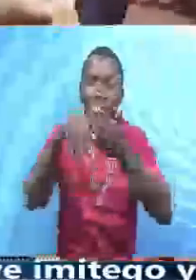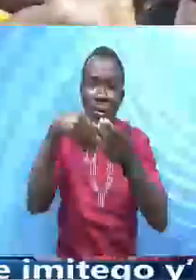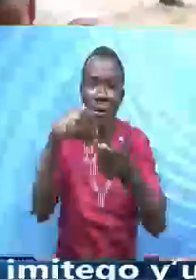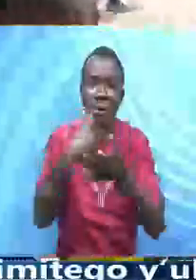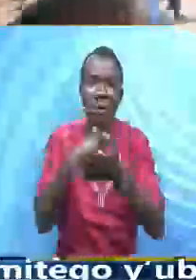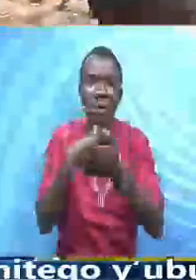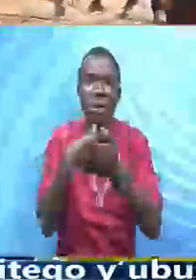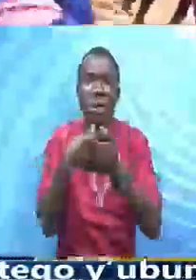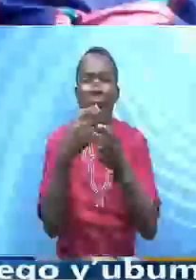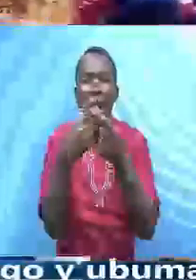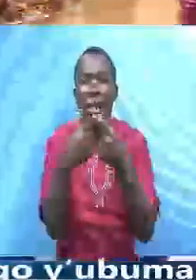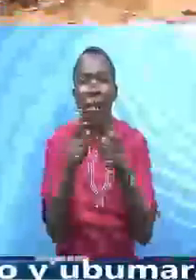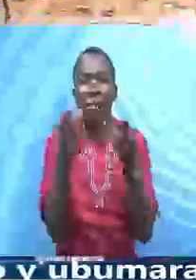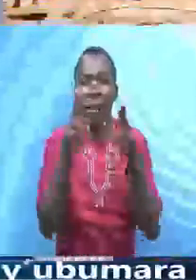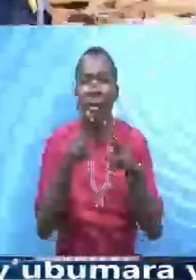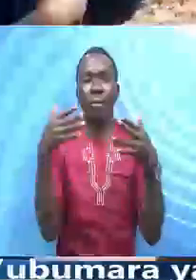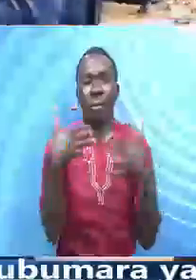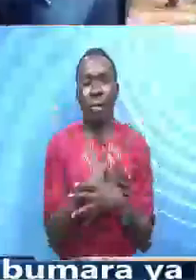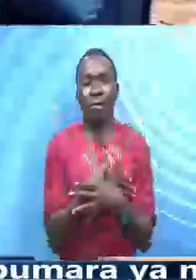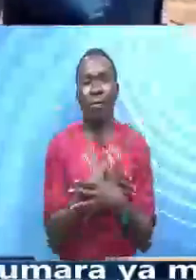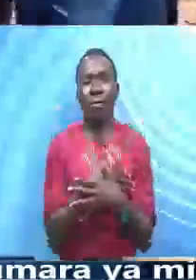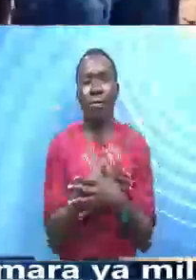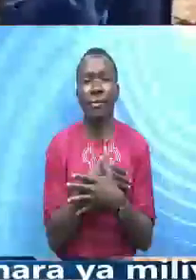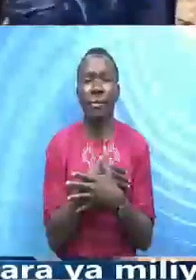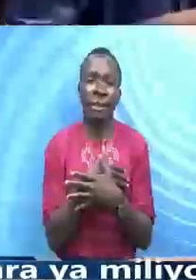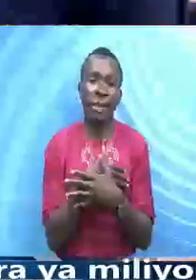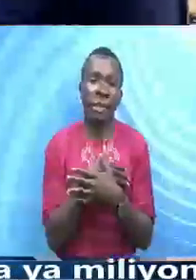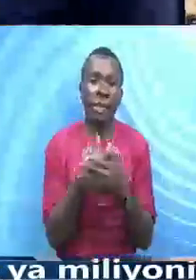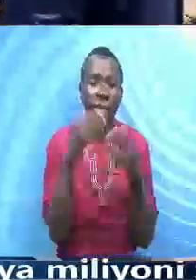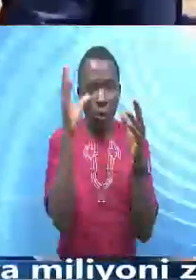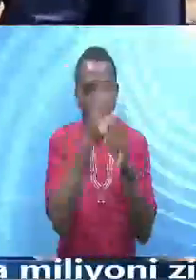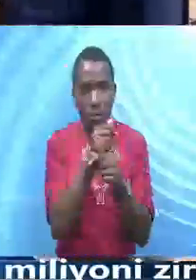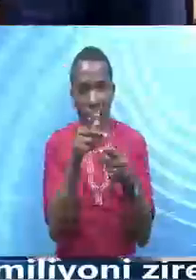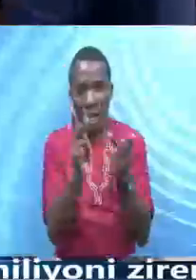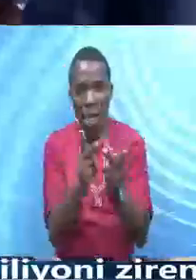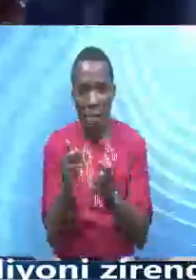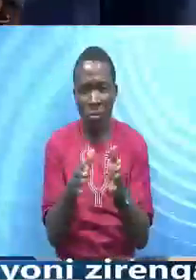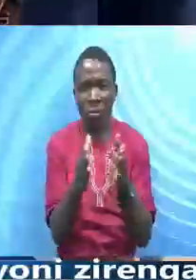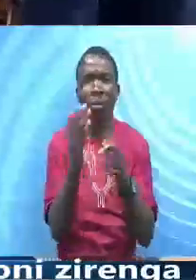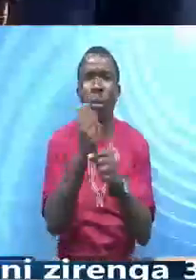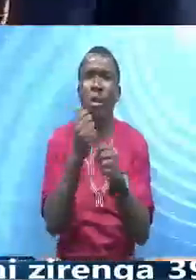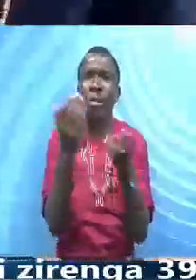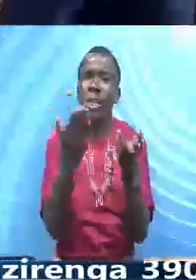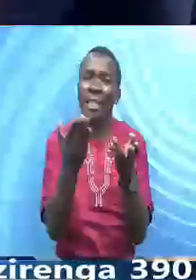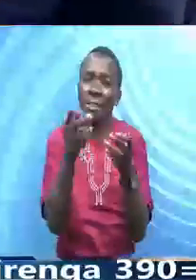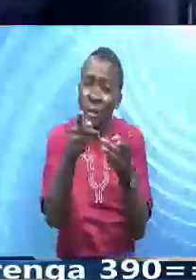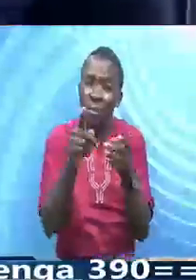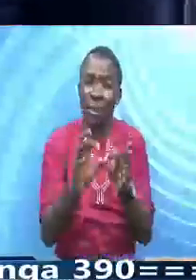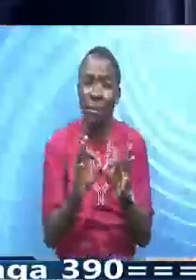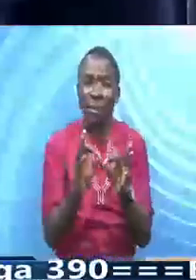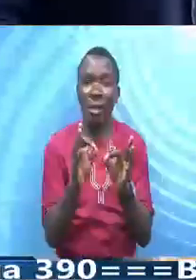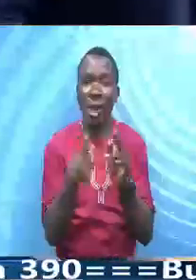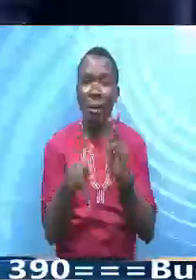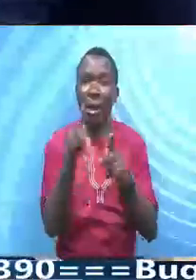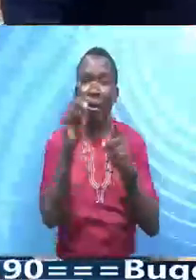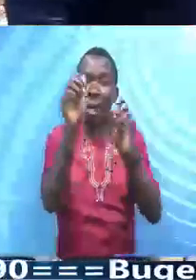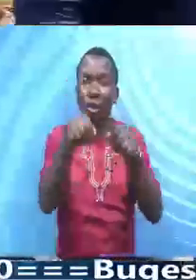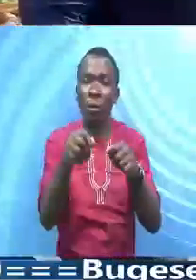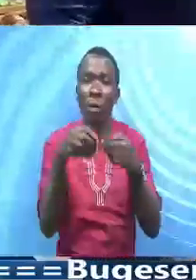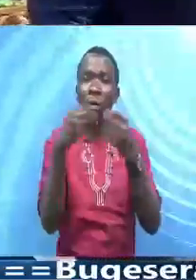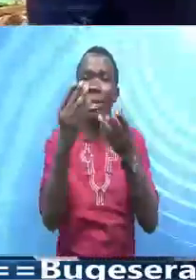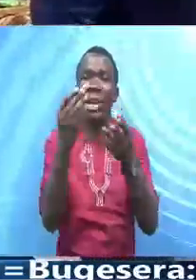bo bya benshi byabayeho bibatunguye ko batubuze aho tunyura twagerage umva re ibi ngibi ahubwo ni nk'abashoboye gutanga ibibazo